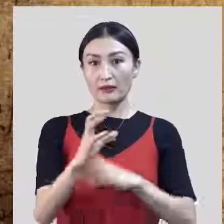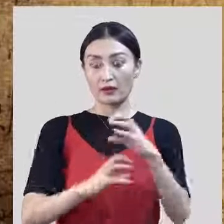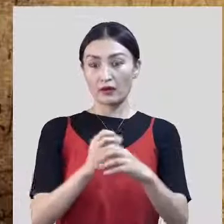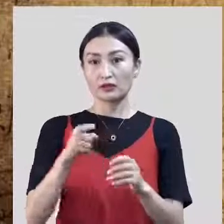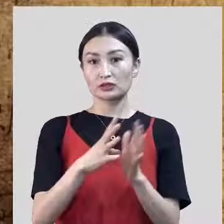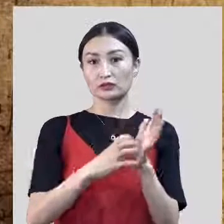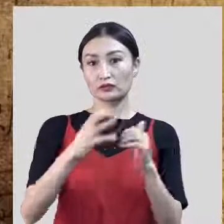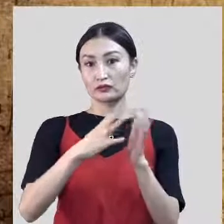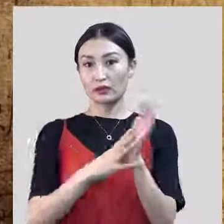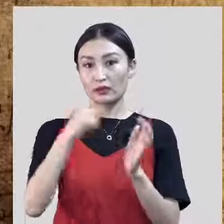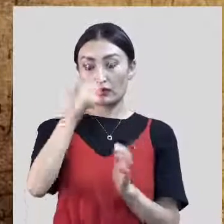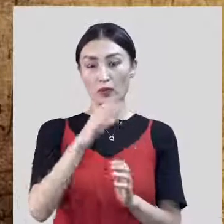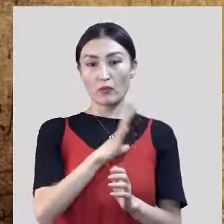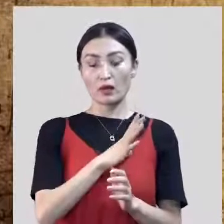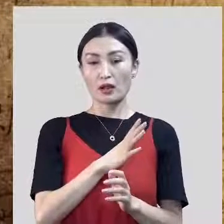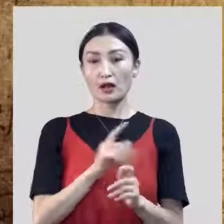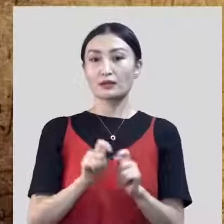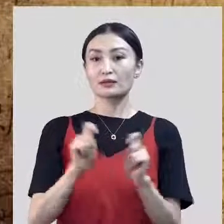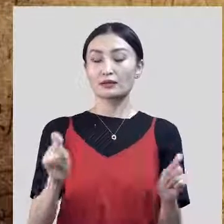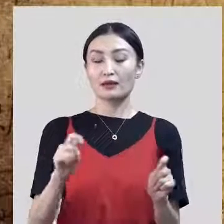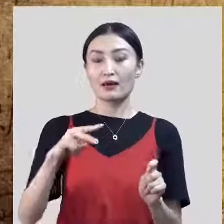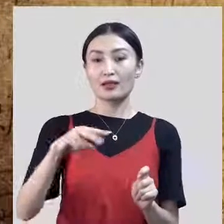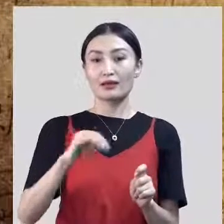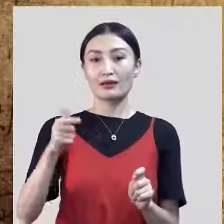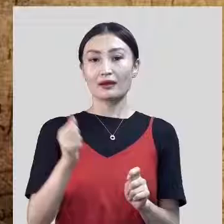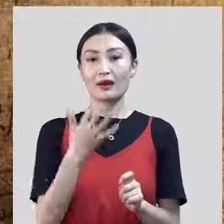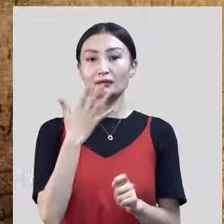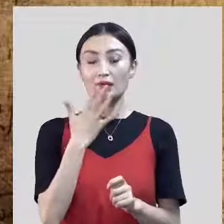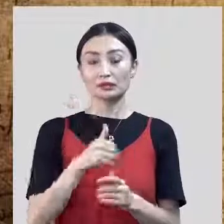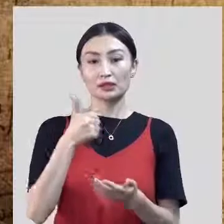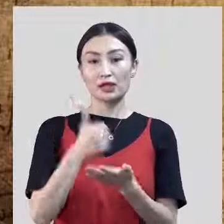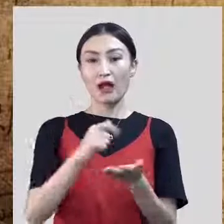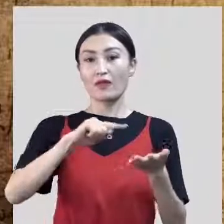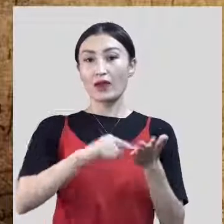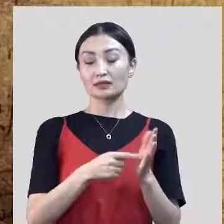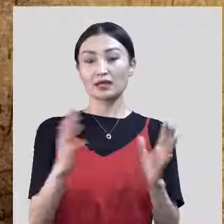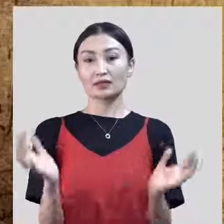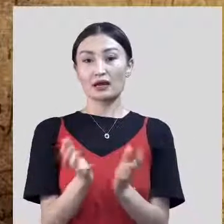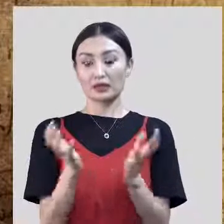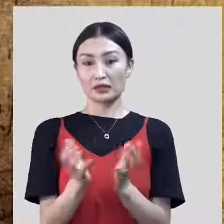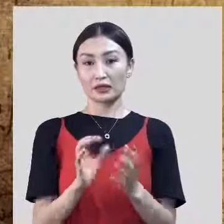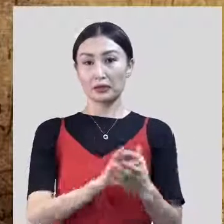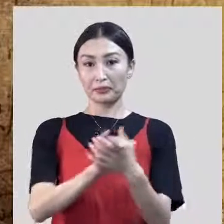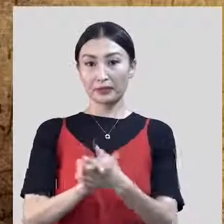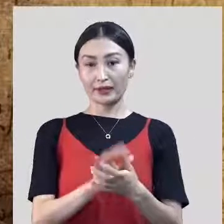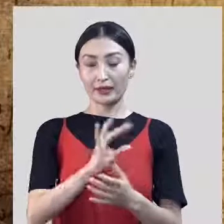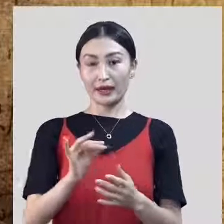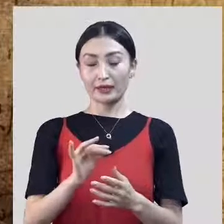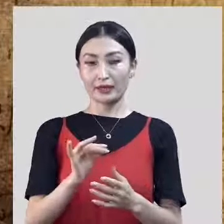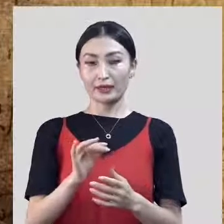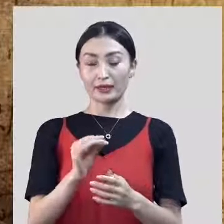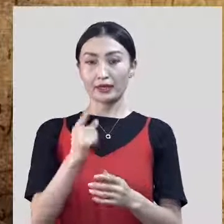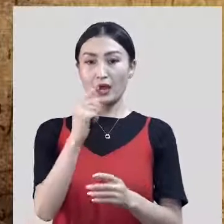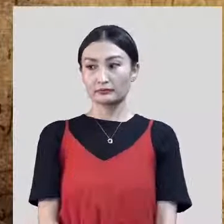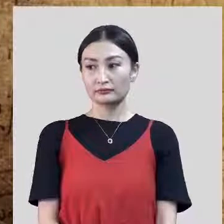1919 году была основана лига наций ее главная цель сохранение мира и разоружения